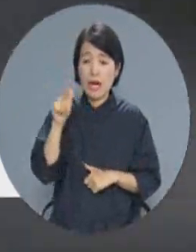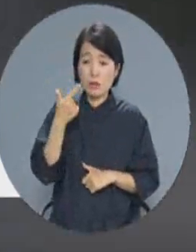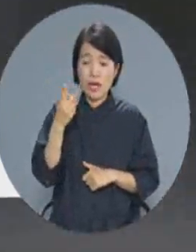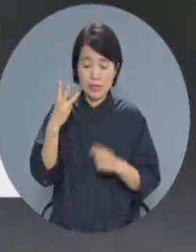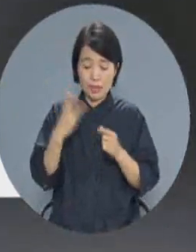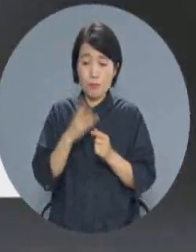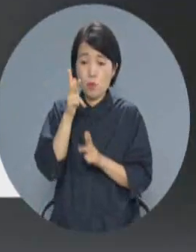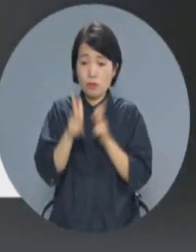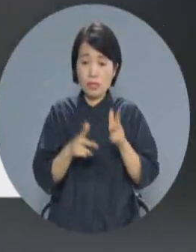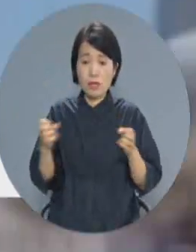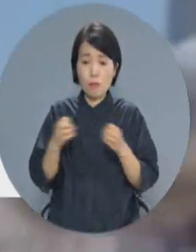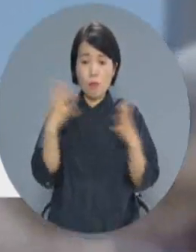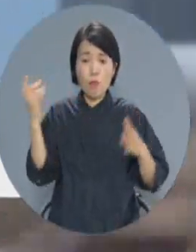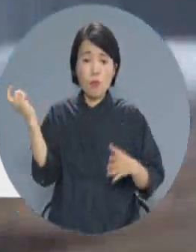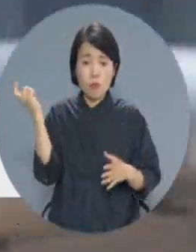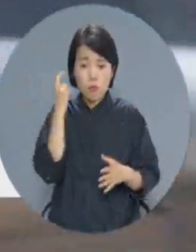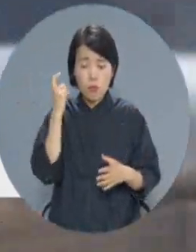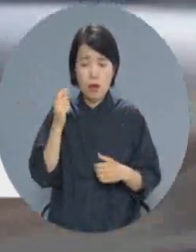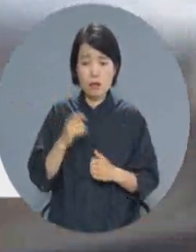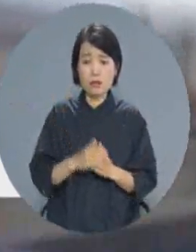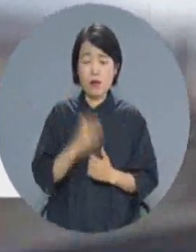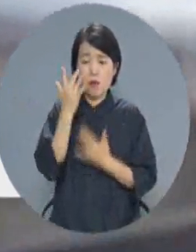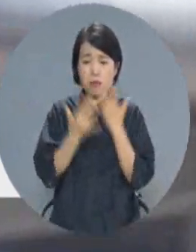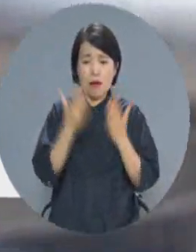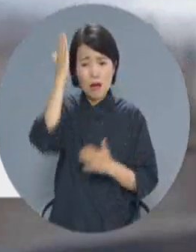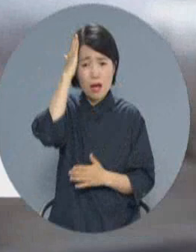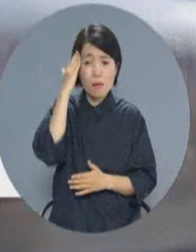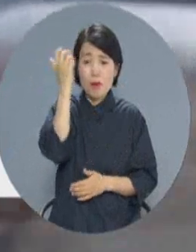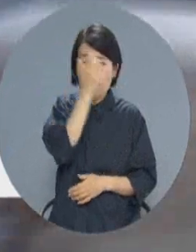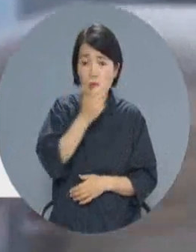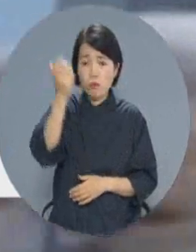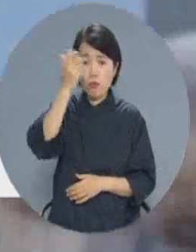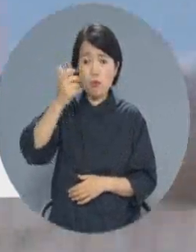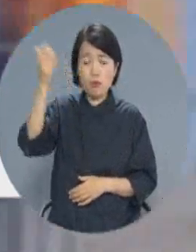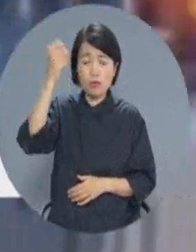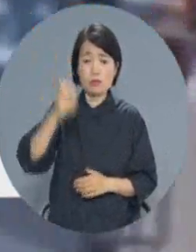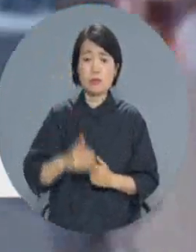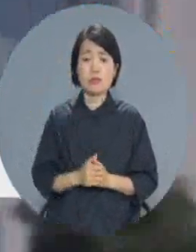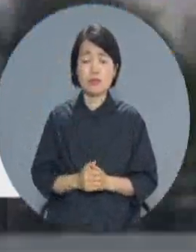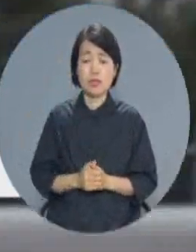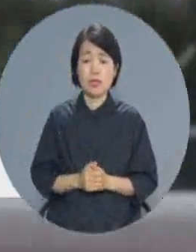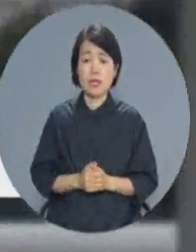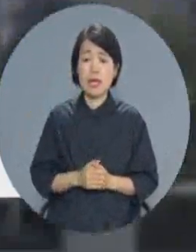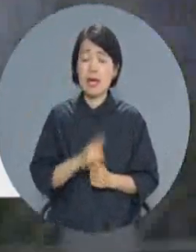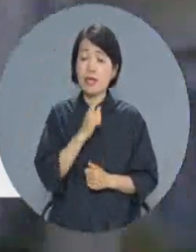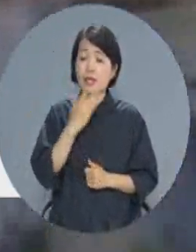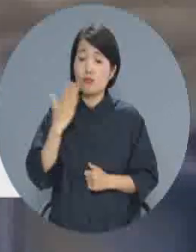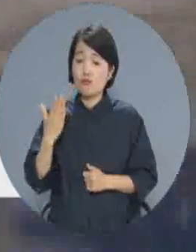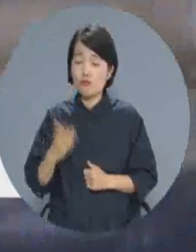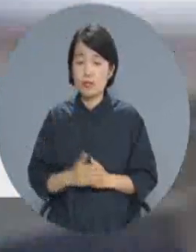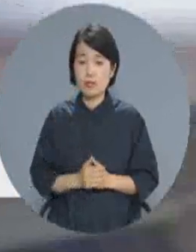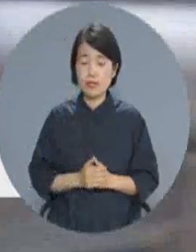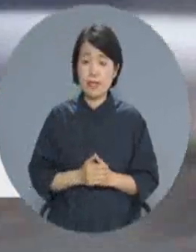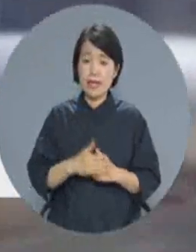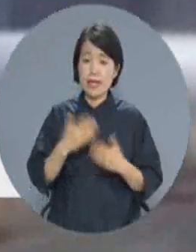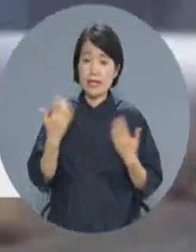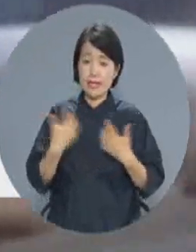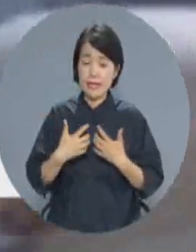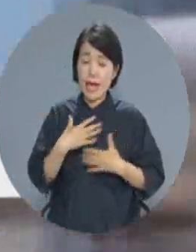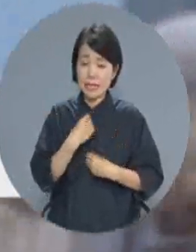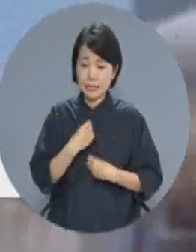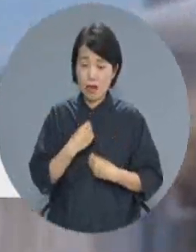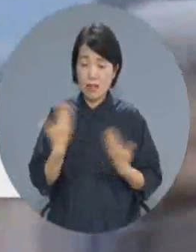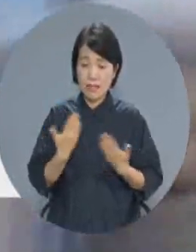3공장에서 폭발음이 울려 퍼지고 불꽃과 검은 연기가 치솟았습니다. 여수소방서는 기계 설비 안정화 작업 중